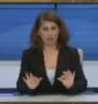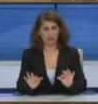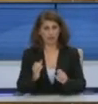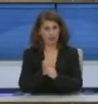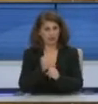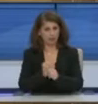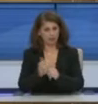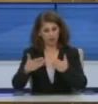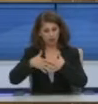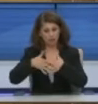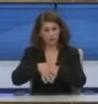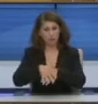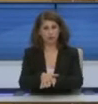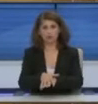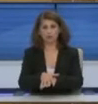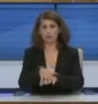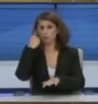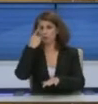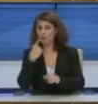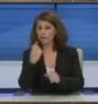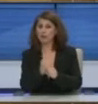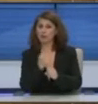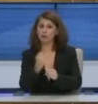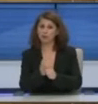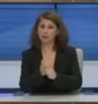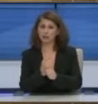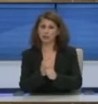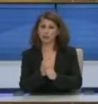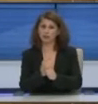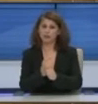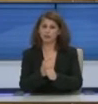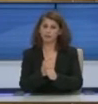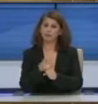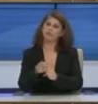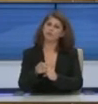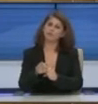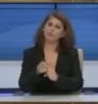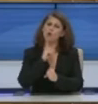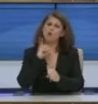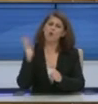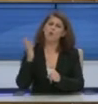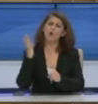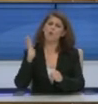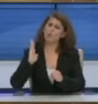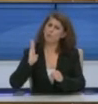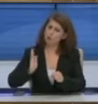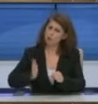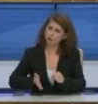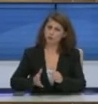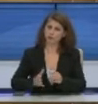εργασίας για να προσαρμόζουν τη μορφή απασχόλησής τους, μεταξύ άλλων όπου είναι